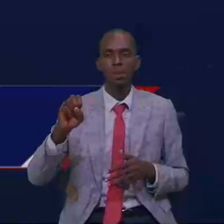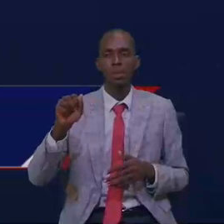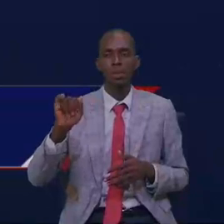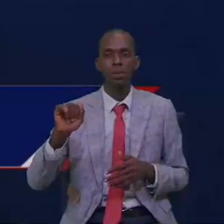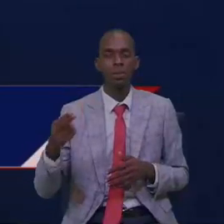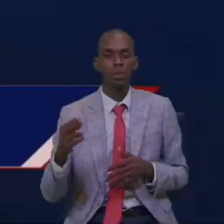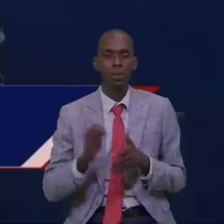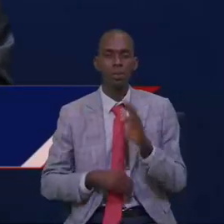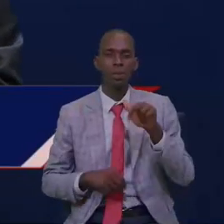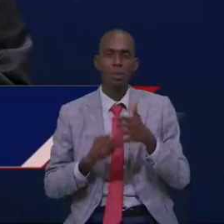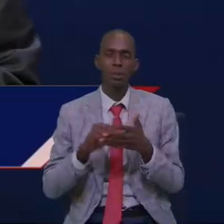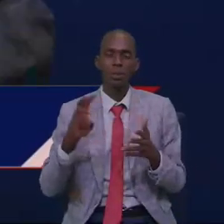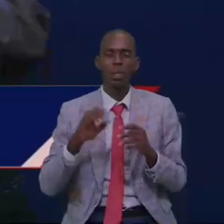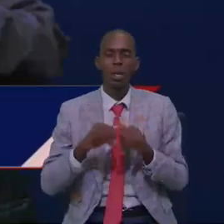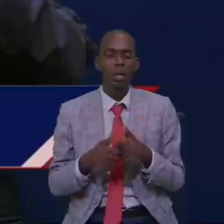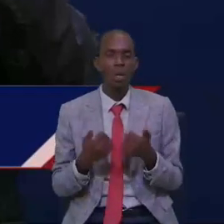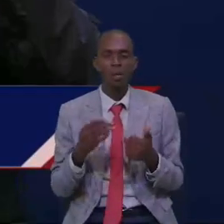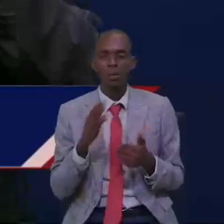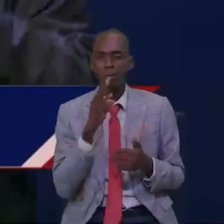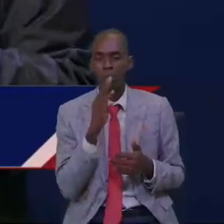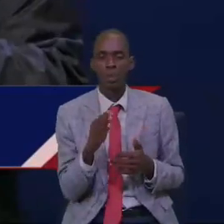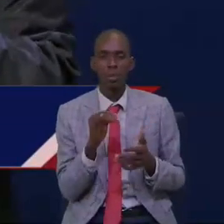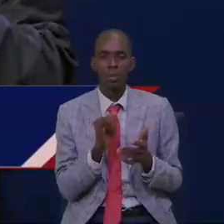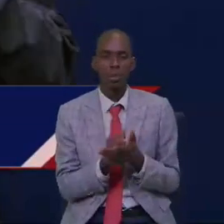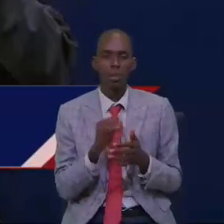Ésaïe 13, verset 6.